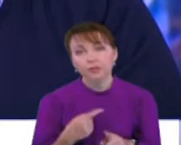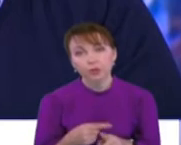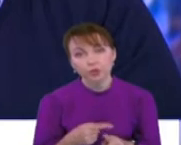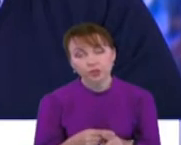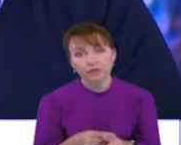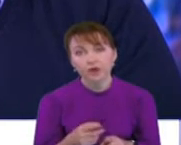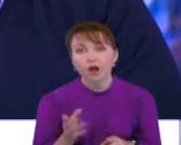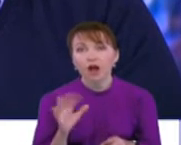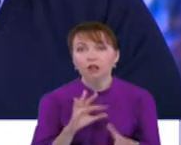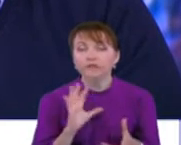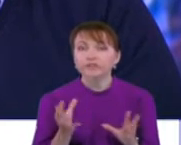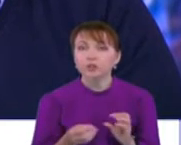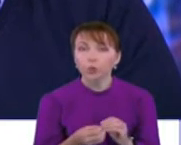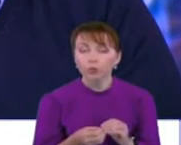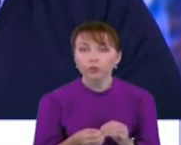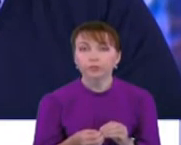в цілому,